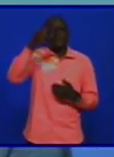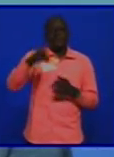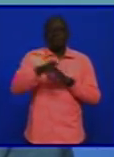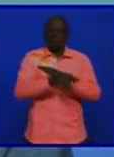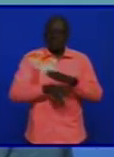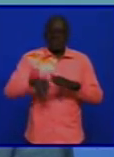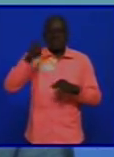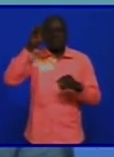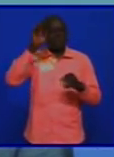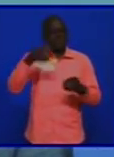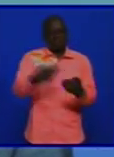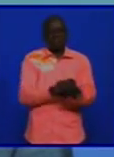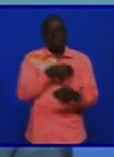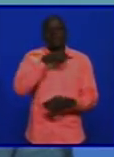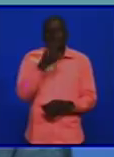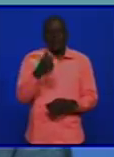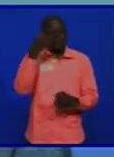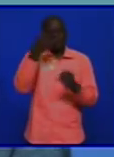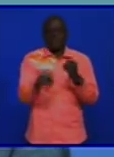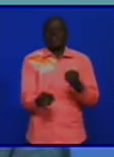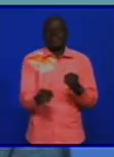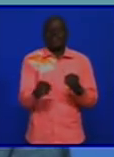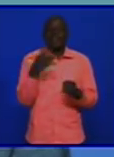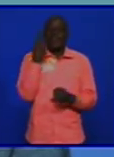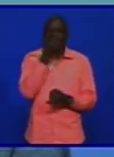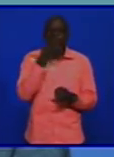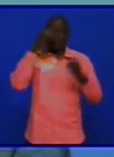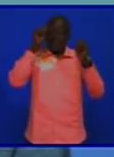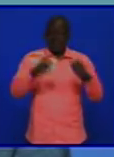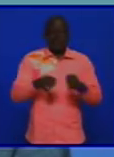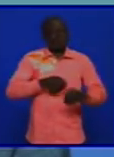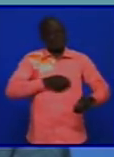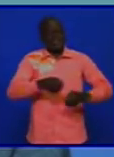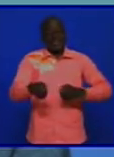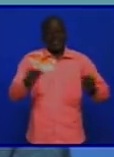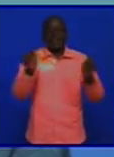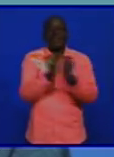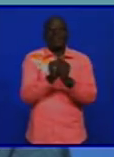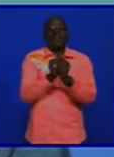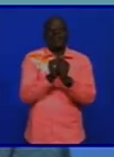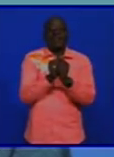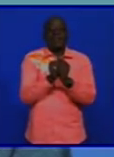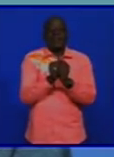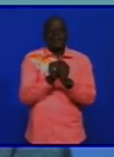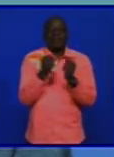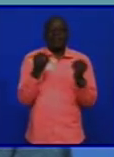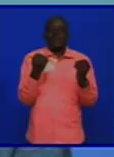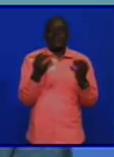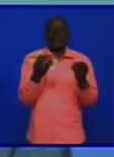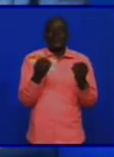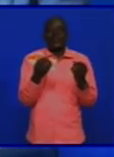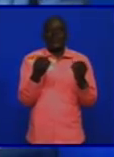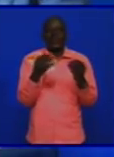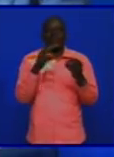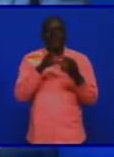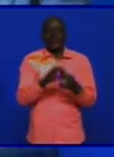non renouvelables, donc épuisables, donc il faut pouvoir les gérer avec beaucoup de, disons,